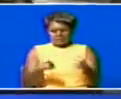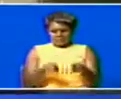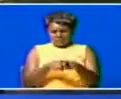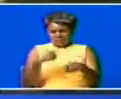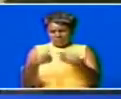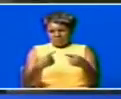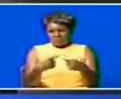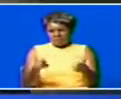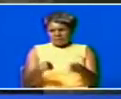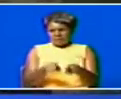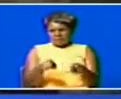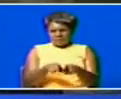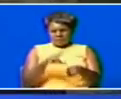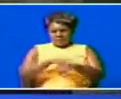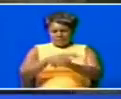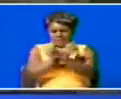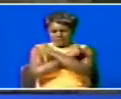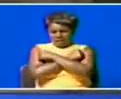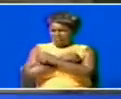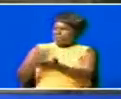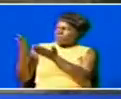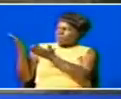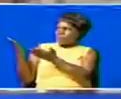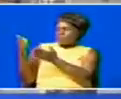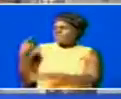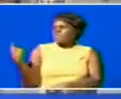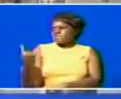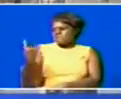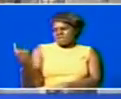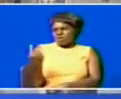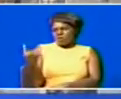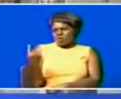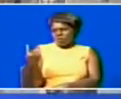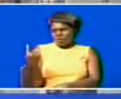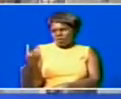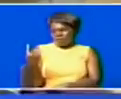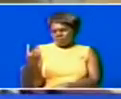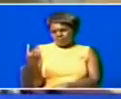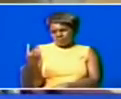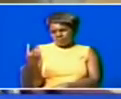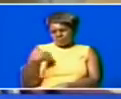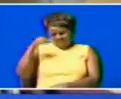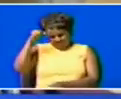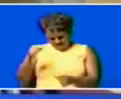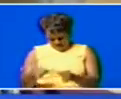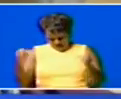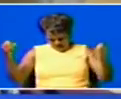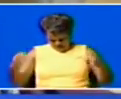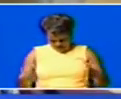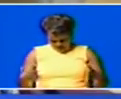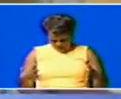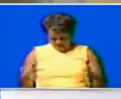abound, like finding love. Catherine is currently single, and for Hussein, well, nakumbuka